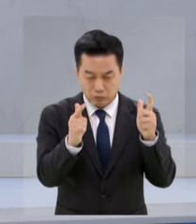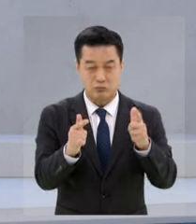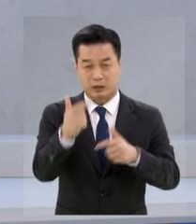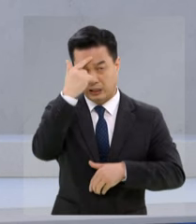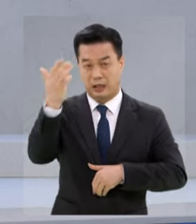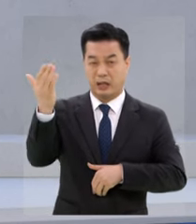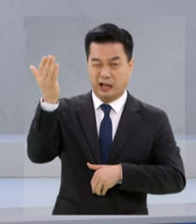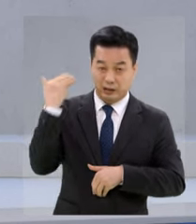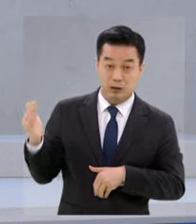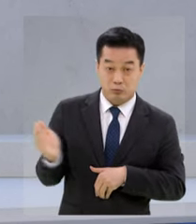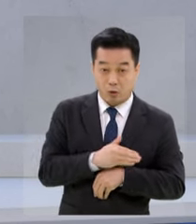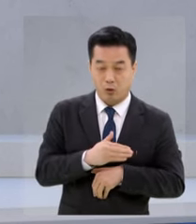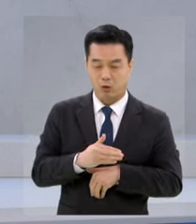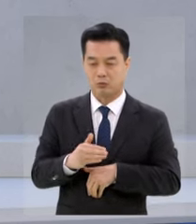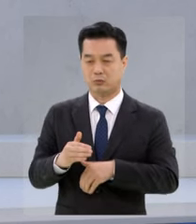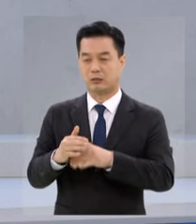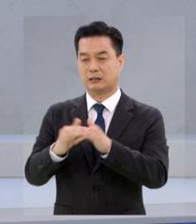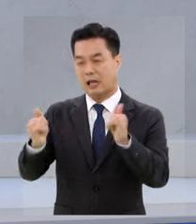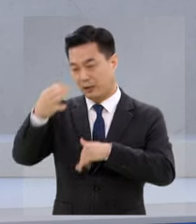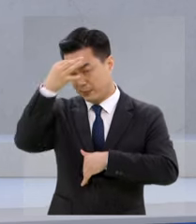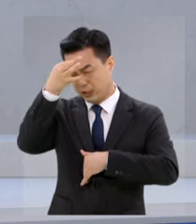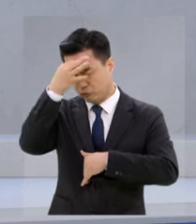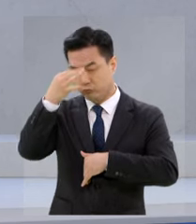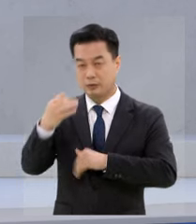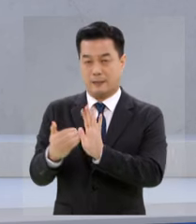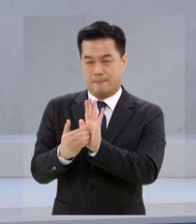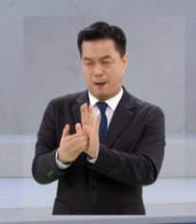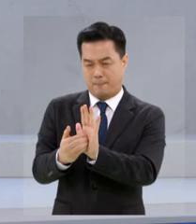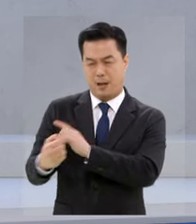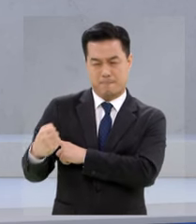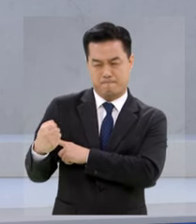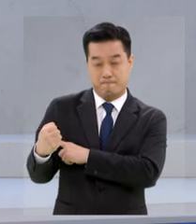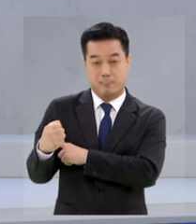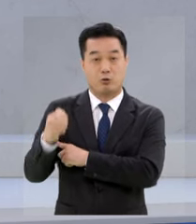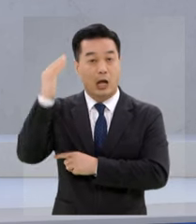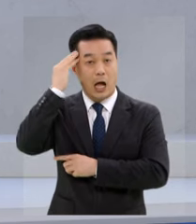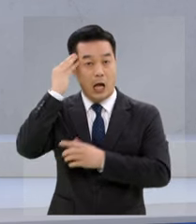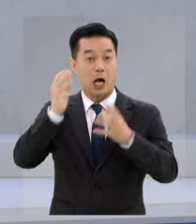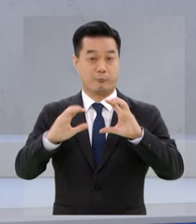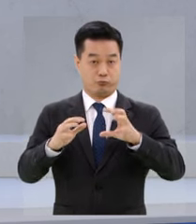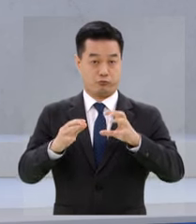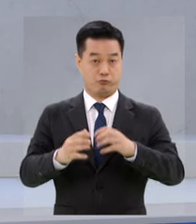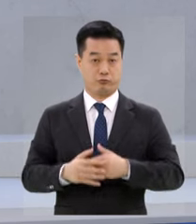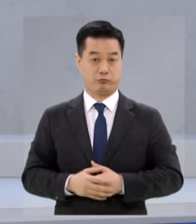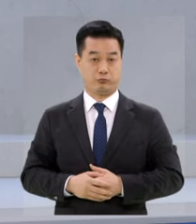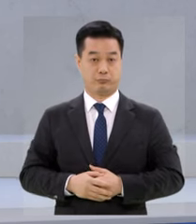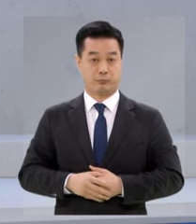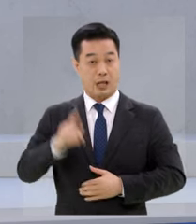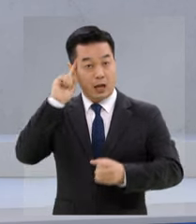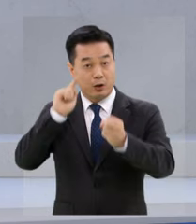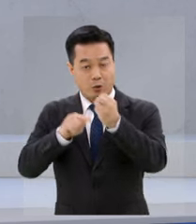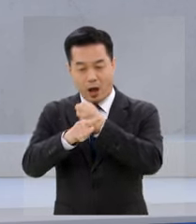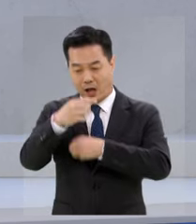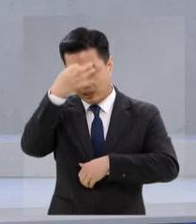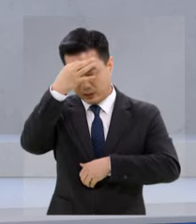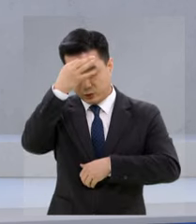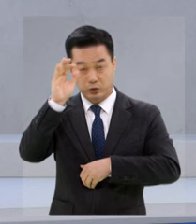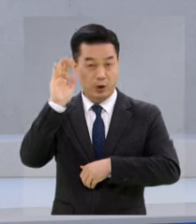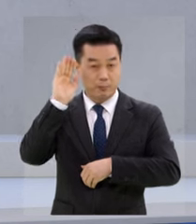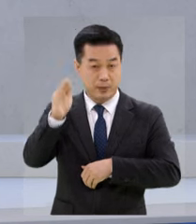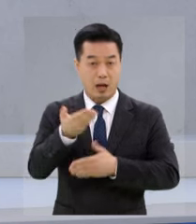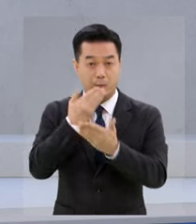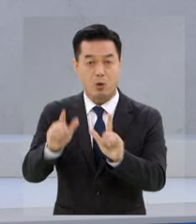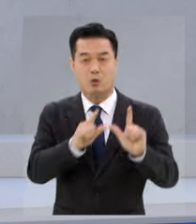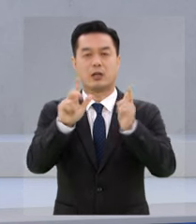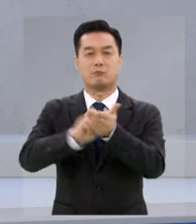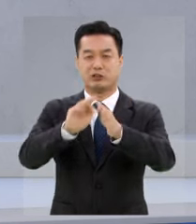예부터 인적 자원만으로 지탱해 왔던 나라가 대한민국입니다 과학 기술은 미래 먹걸리 마련을